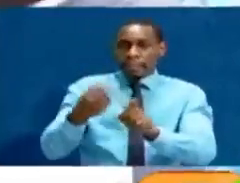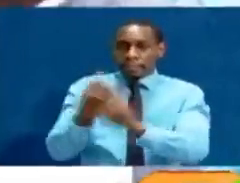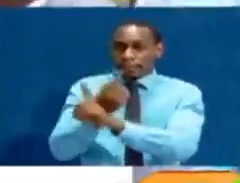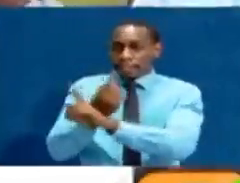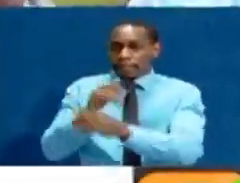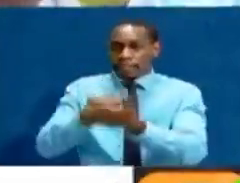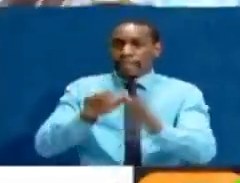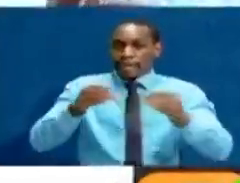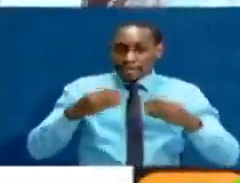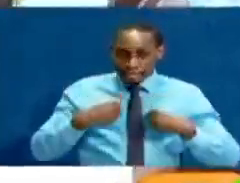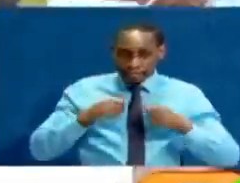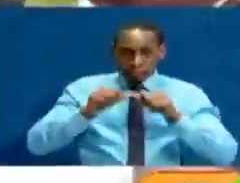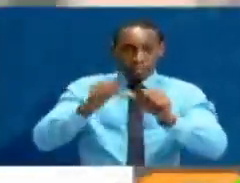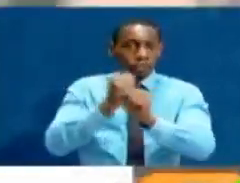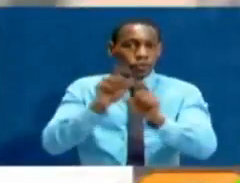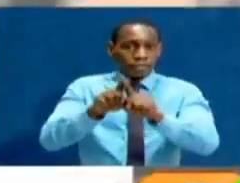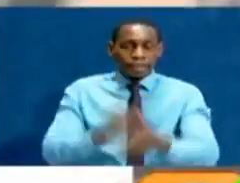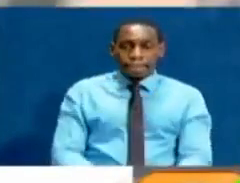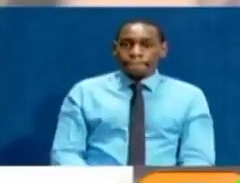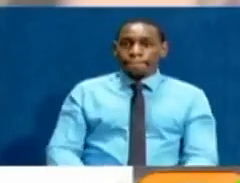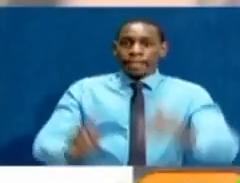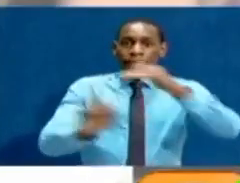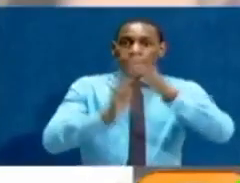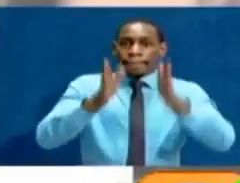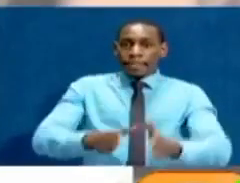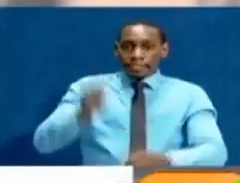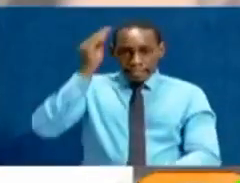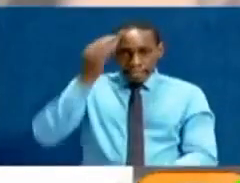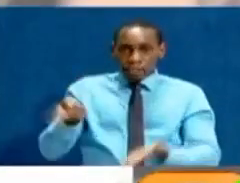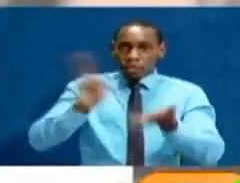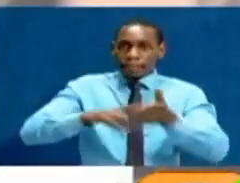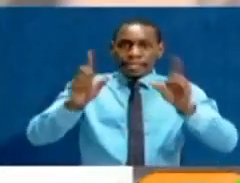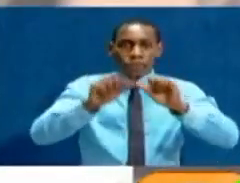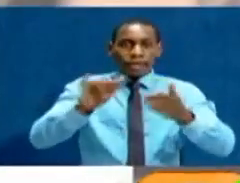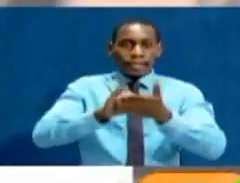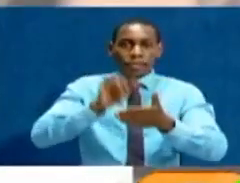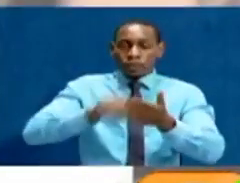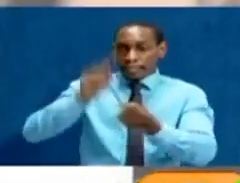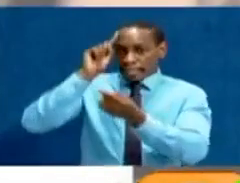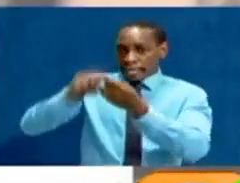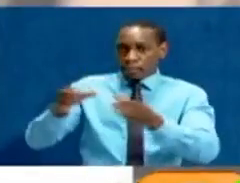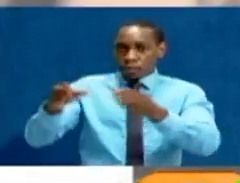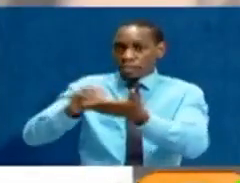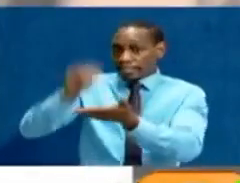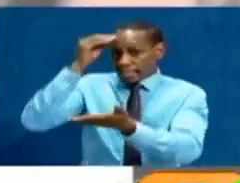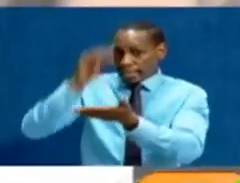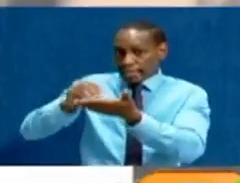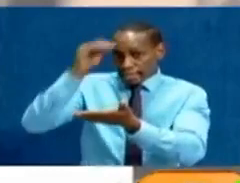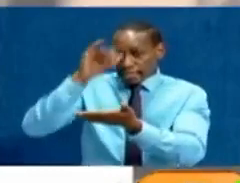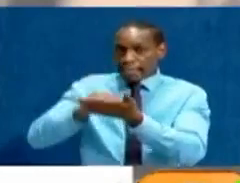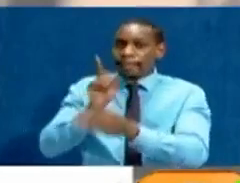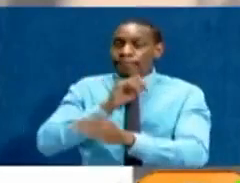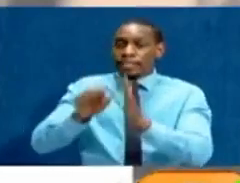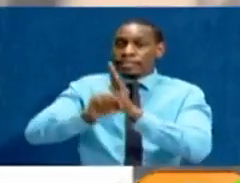KASNEB wakaruhusiwa kufanya hivyo. Waziri Magoha akirejelea kauli kwamba lengo la masomo mashinani si